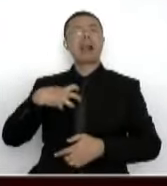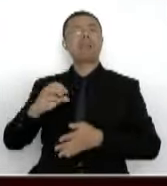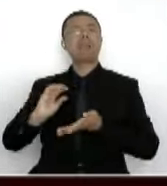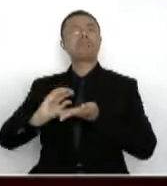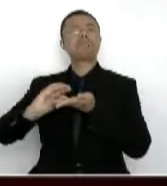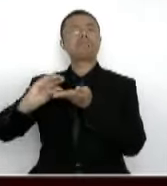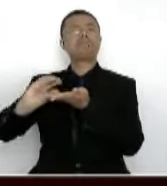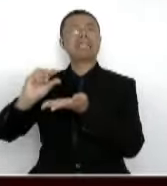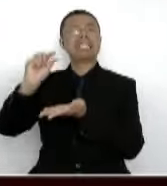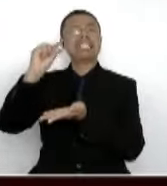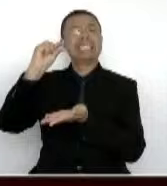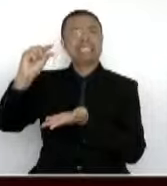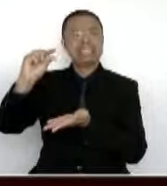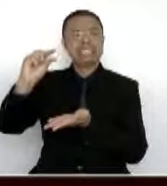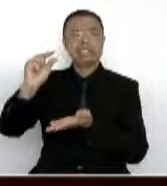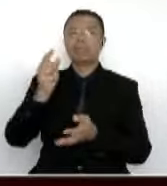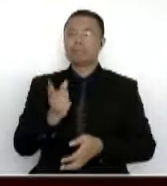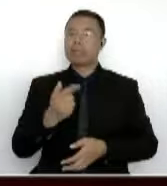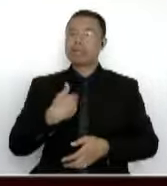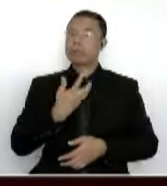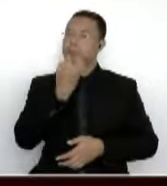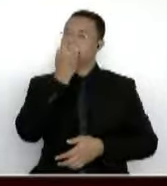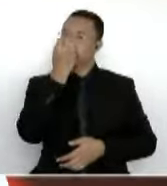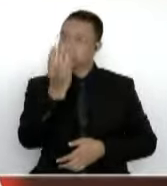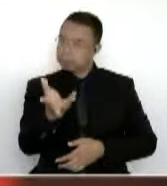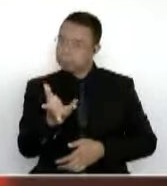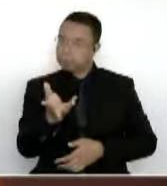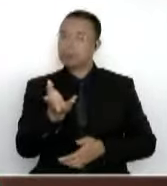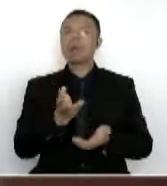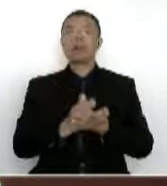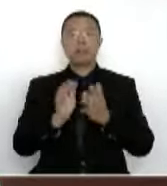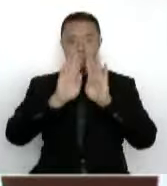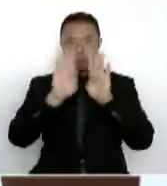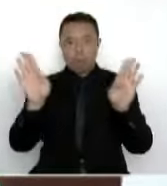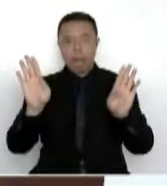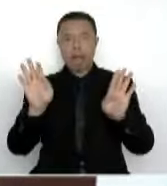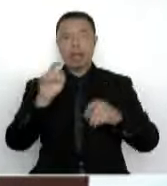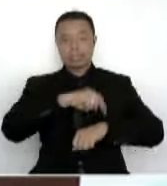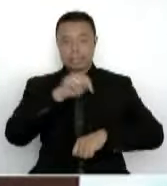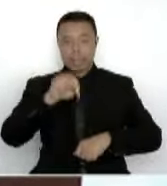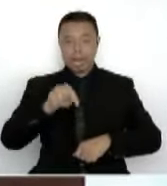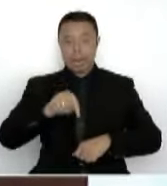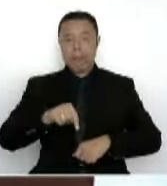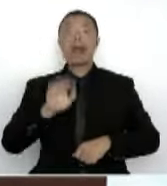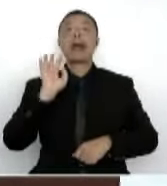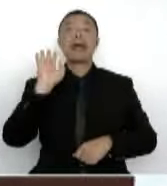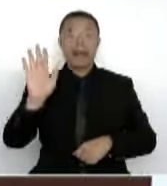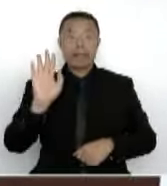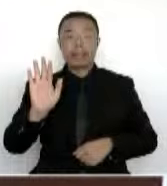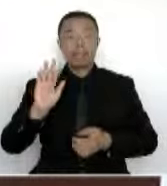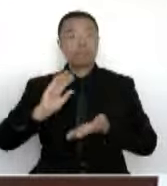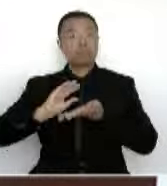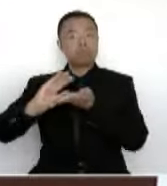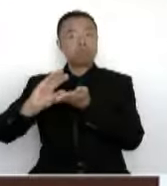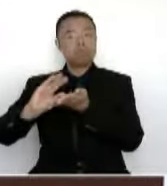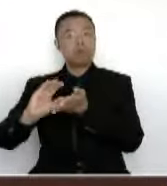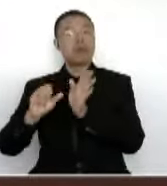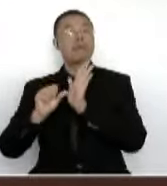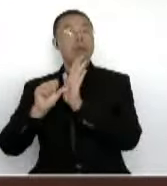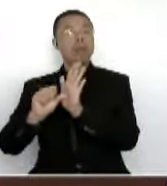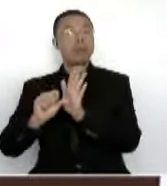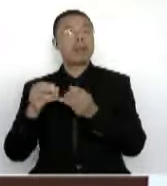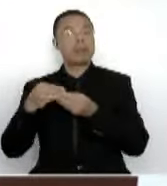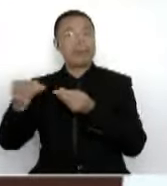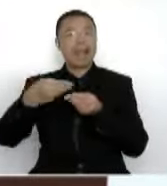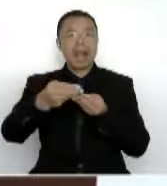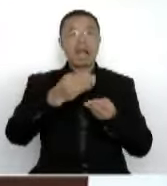terlalu rendah maka kami ingin menyampaikan secara terbuka dalam kesempatan ini nantinya insentif yang akan kami